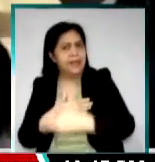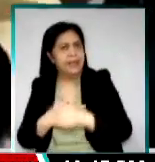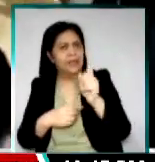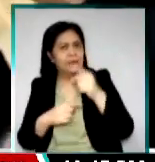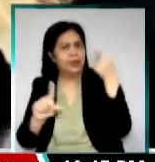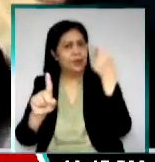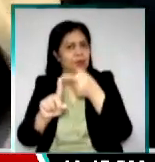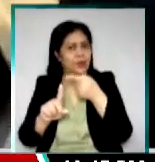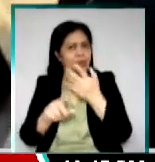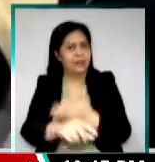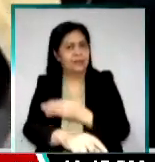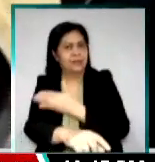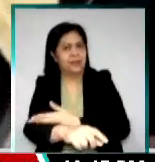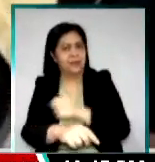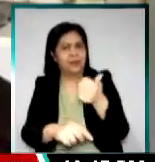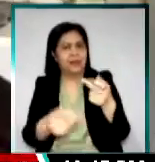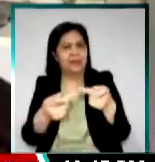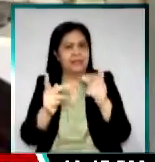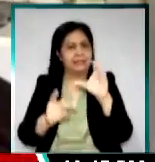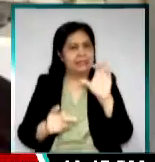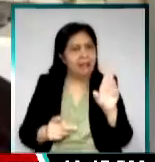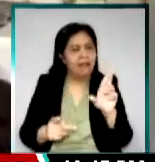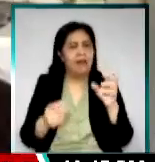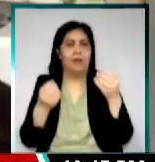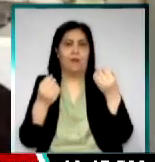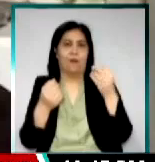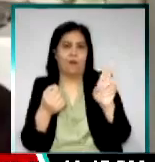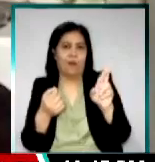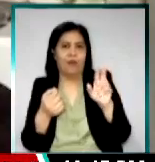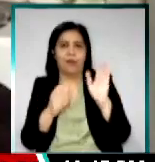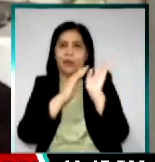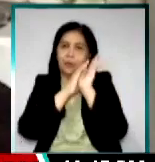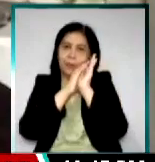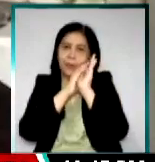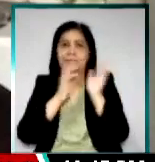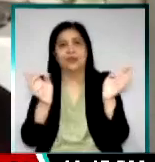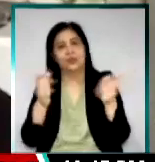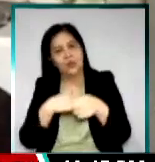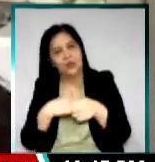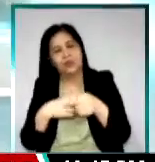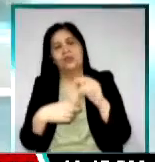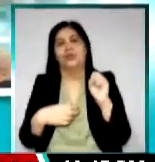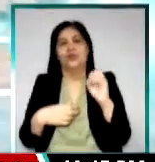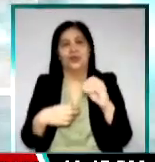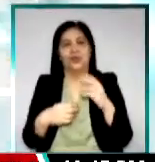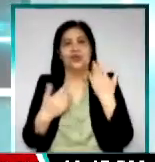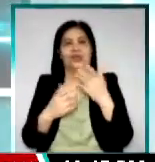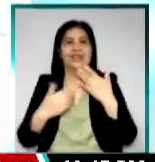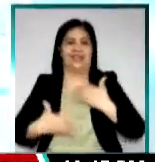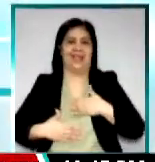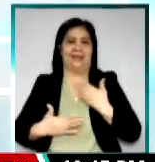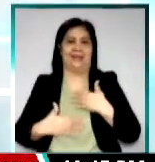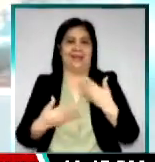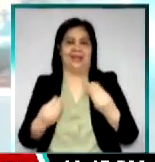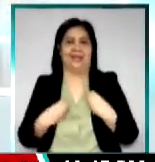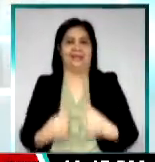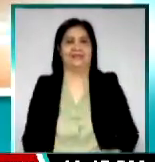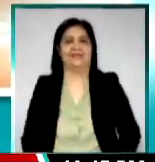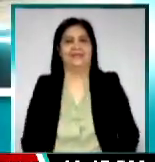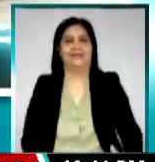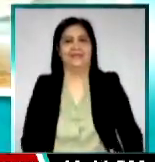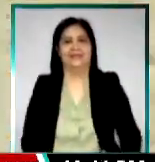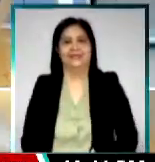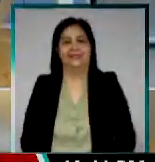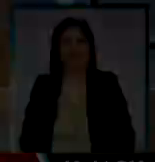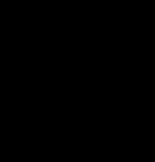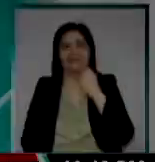ma-improve naman natin PR or kaya yung bedroom nyo, ganyan. So, nakaka-happy din. Lee Alves, GMA News.